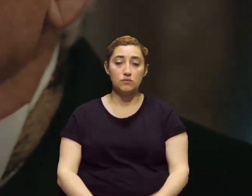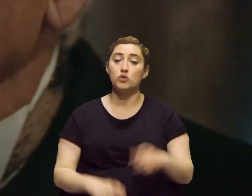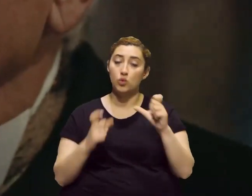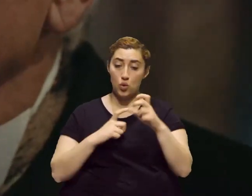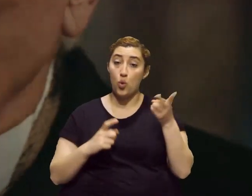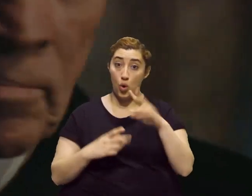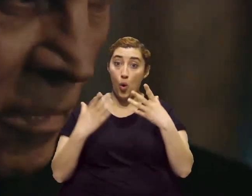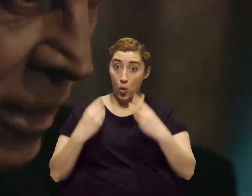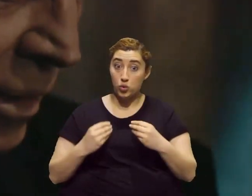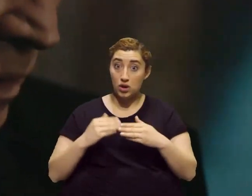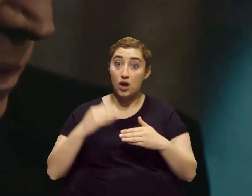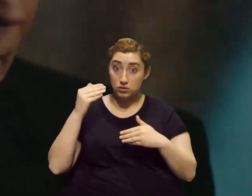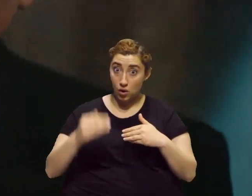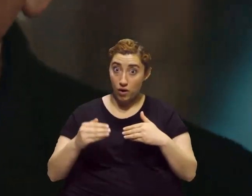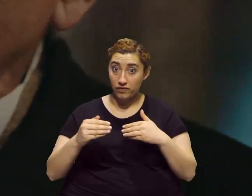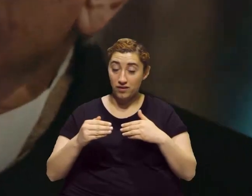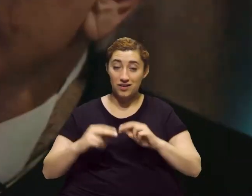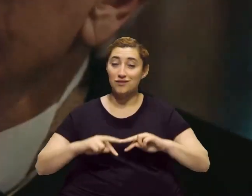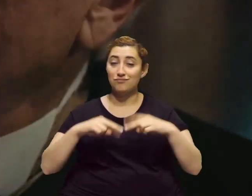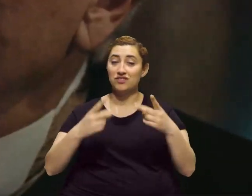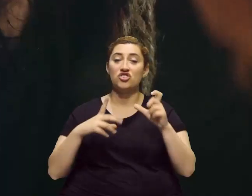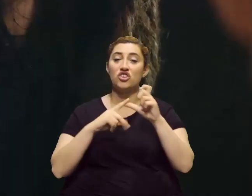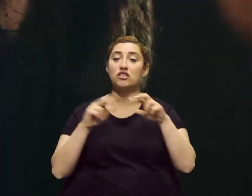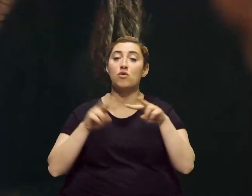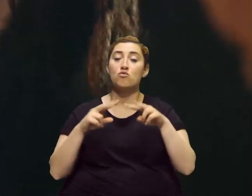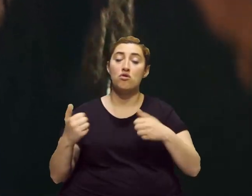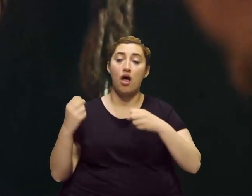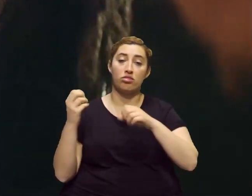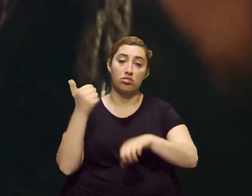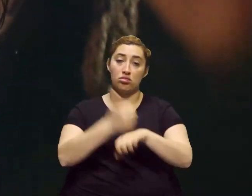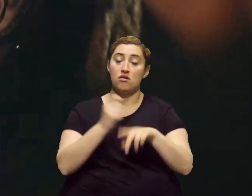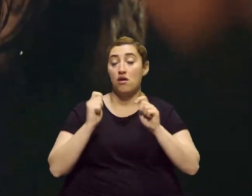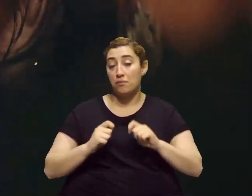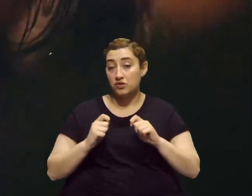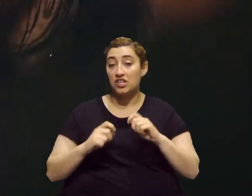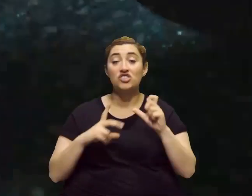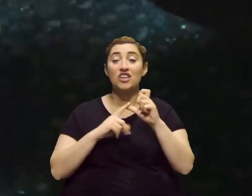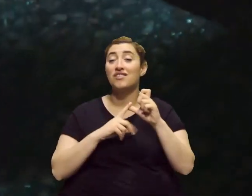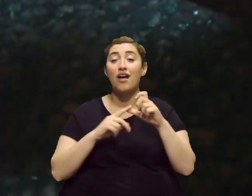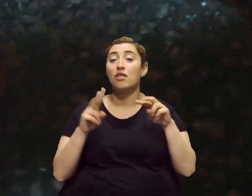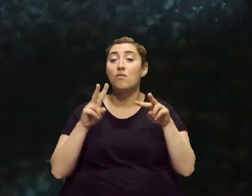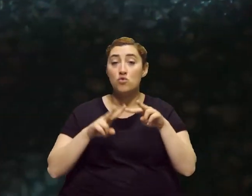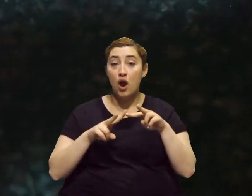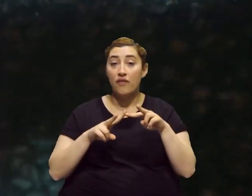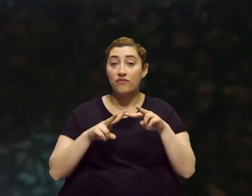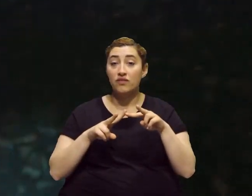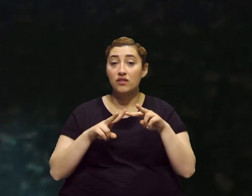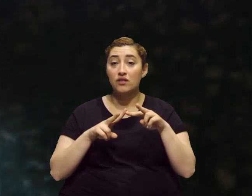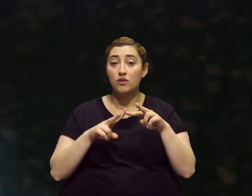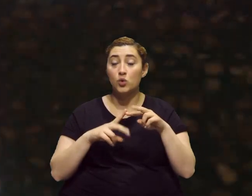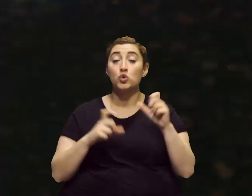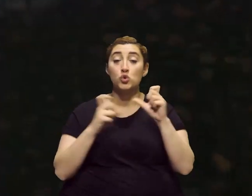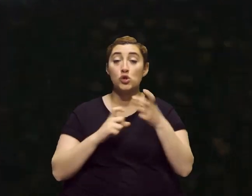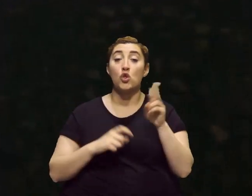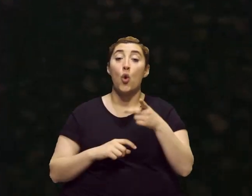Sultan ölünce yerine Şehzade Murat geçecek. Şehzade Murat